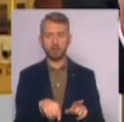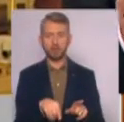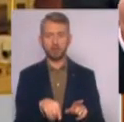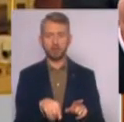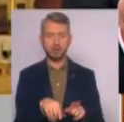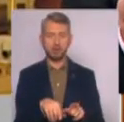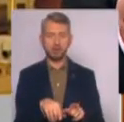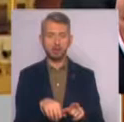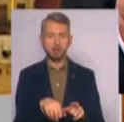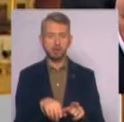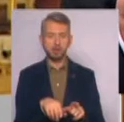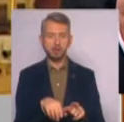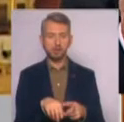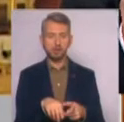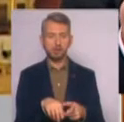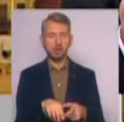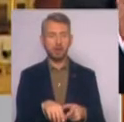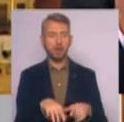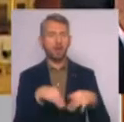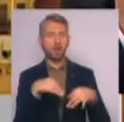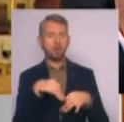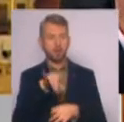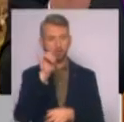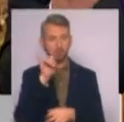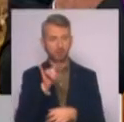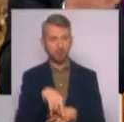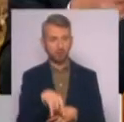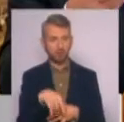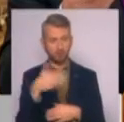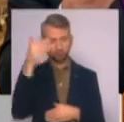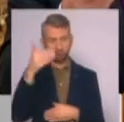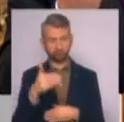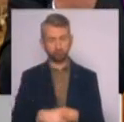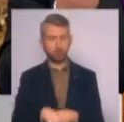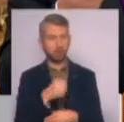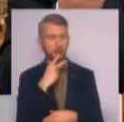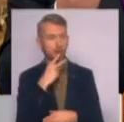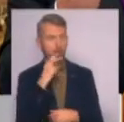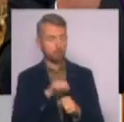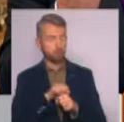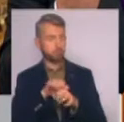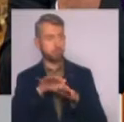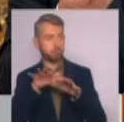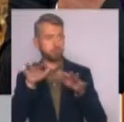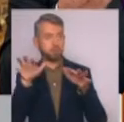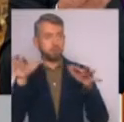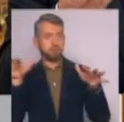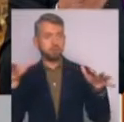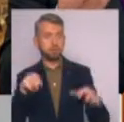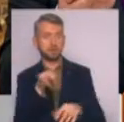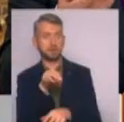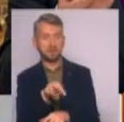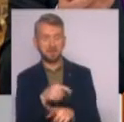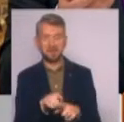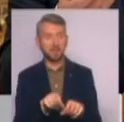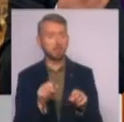відкривається вікно машини, і звідти клуб такий. Це ж не просто так, і це небезпечно,